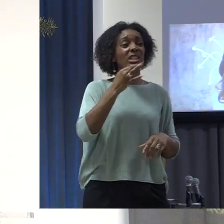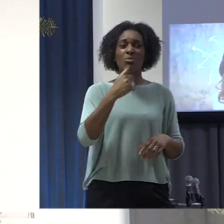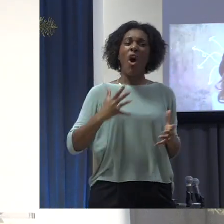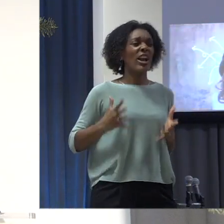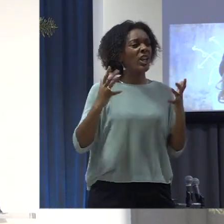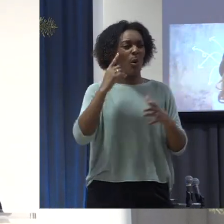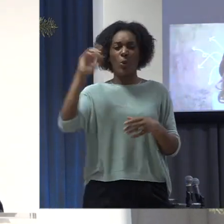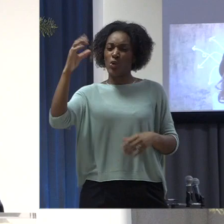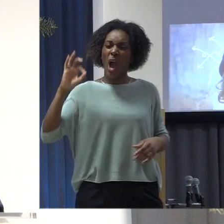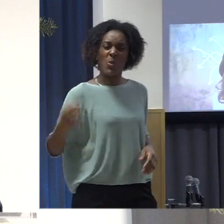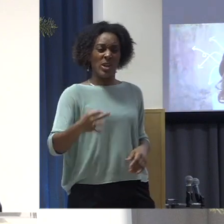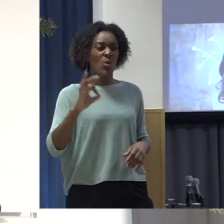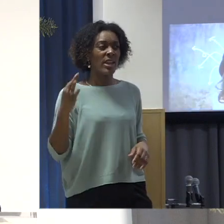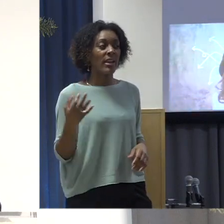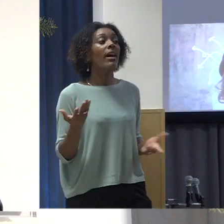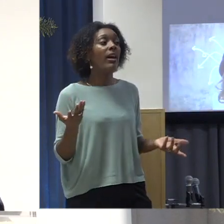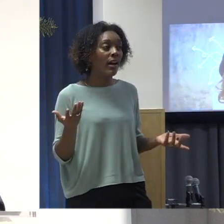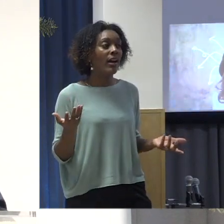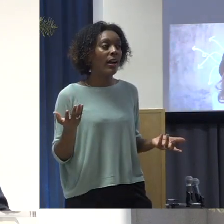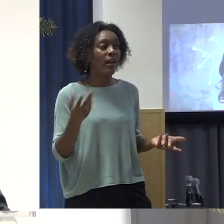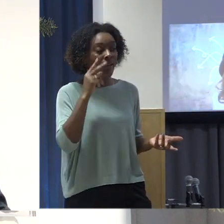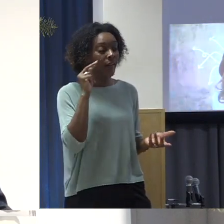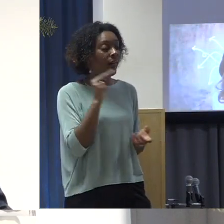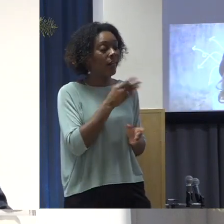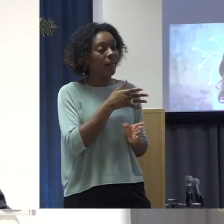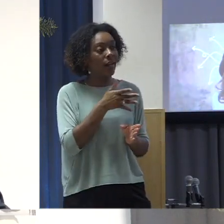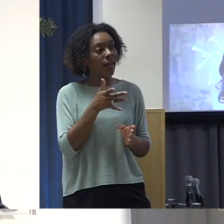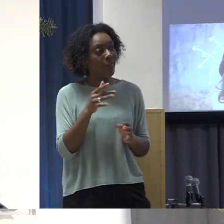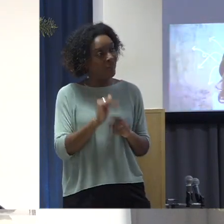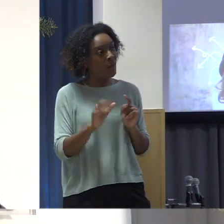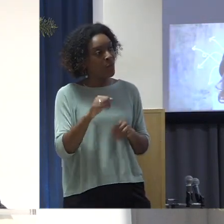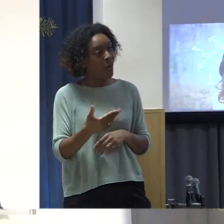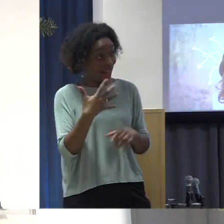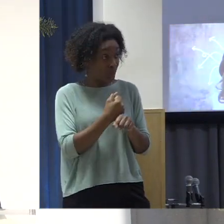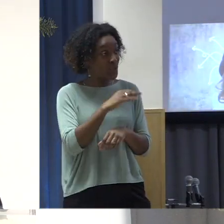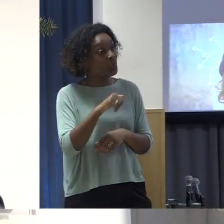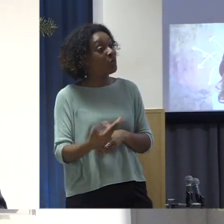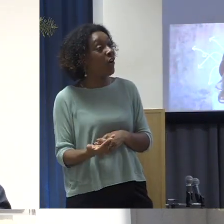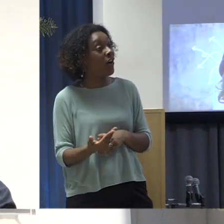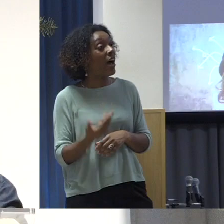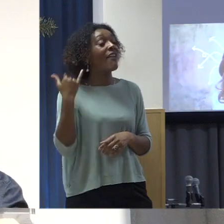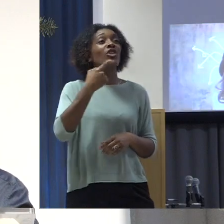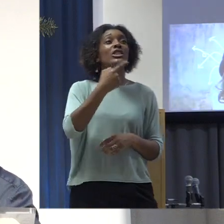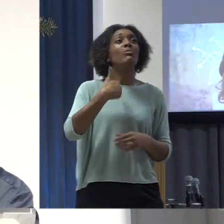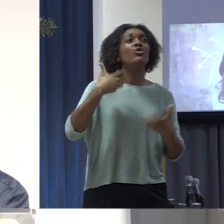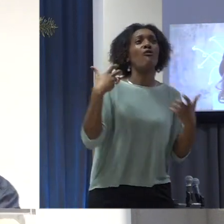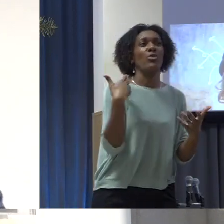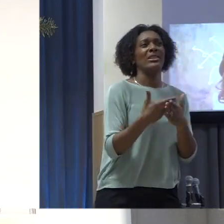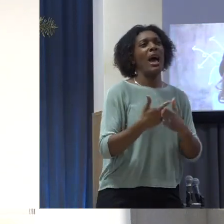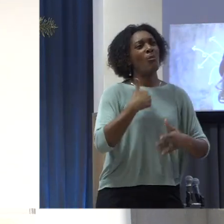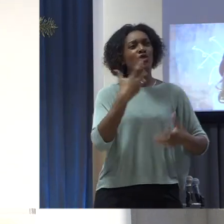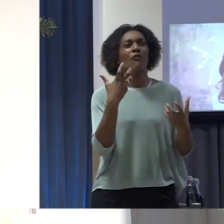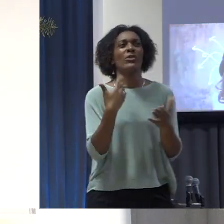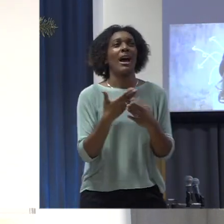de Dieu. Où en êtes-vous à côté de ces engagements? Avez-vous réussi à faire ce que vous aviez envie de faire? Est-ce que vous êtes